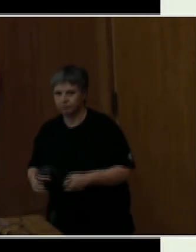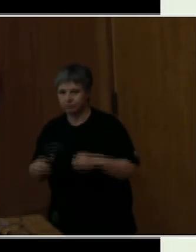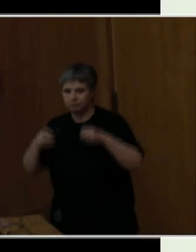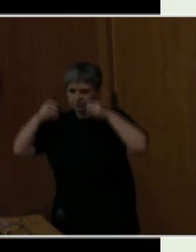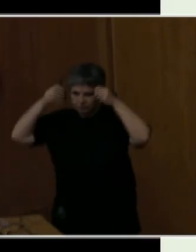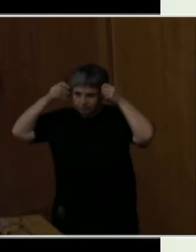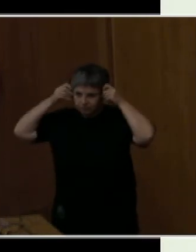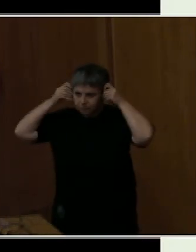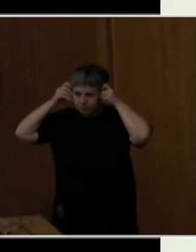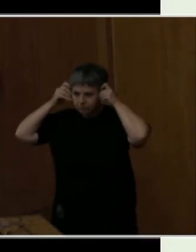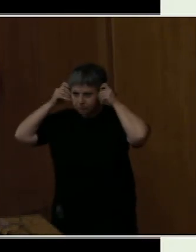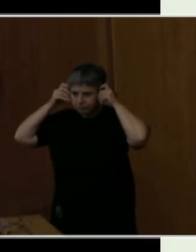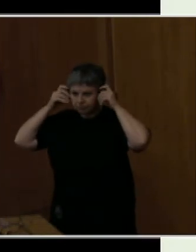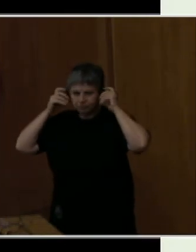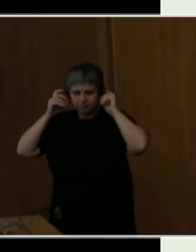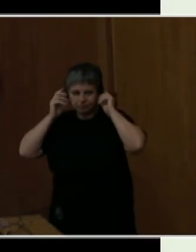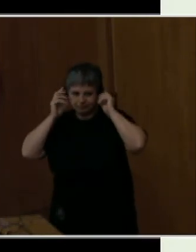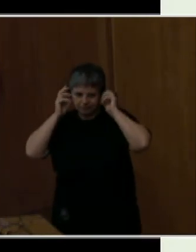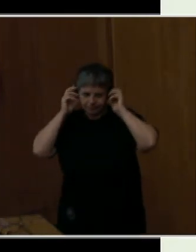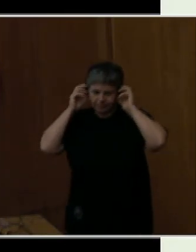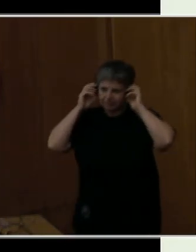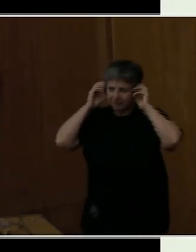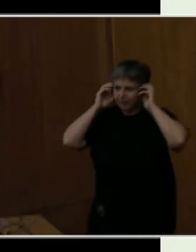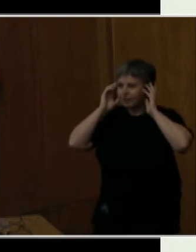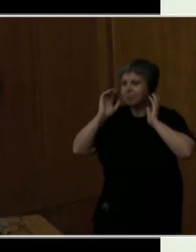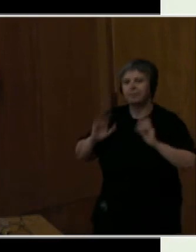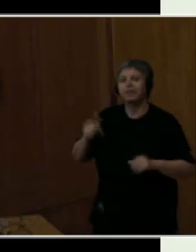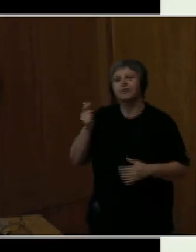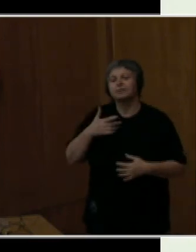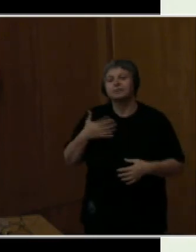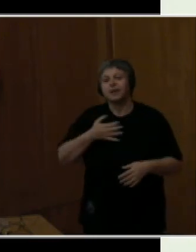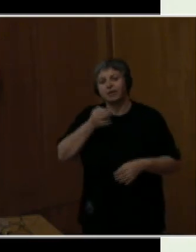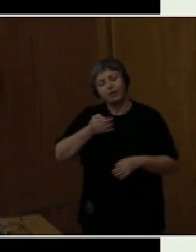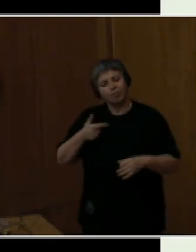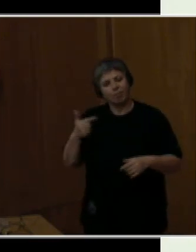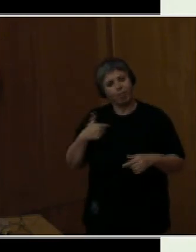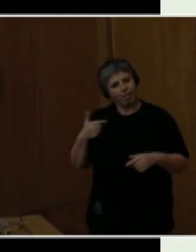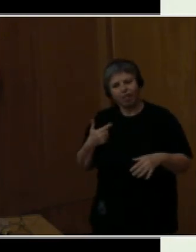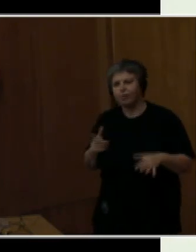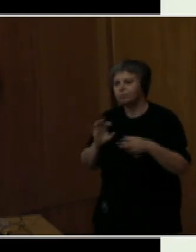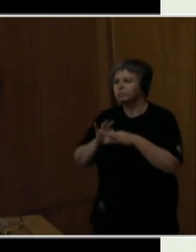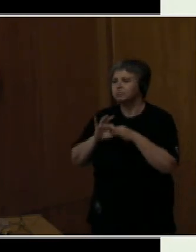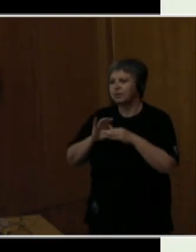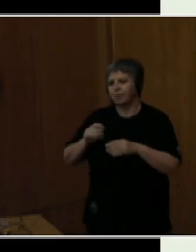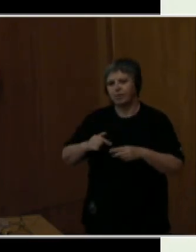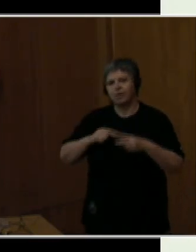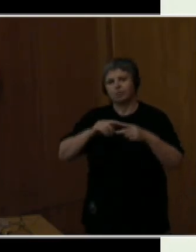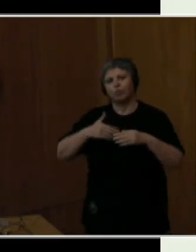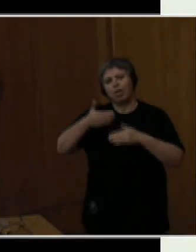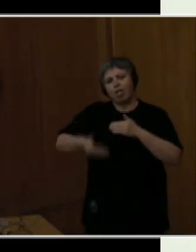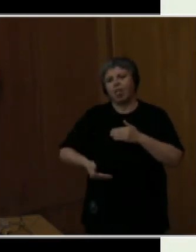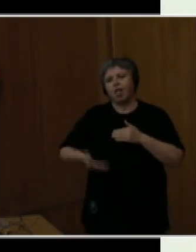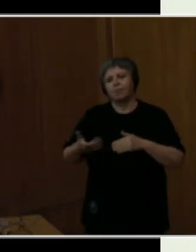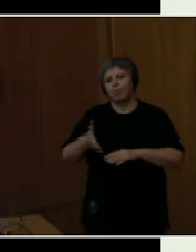του Μετσόβιου Πολυτεχνείου και με τον Νίκο, τον επόμενο ομιλητή από το Αριστοτέλειο Πανεπιστήμιο Θεσσαλονίκης. Θα αναφέρω κάτι για αυτά και